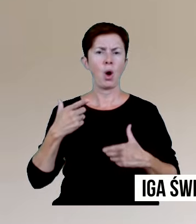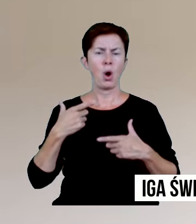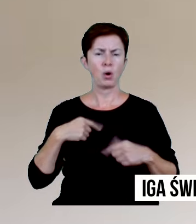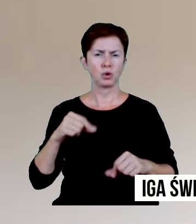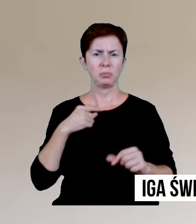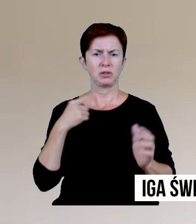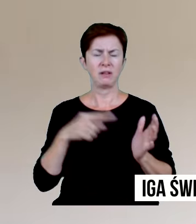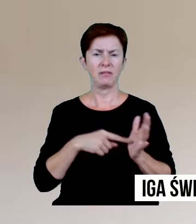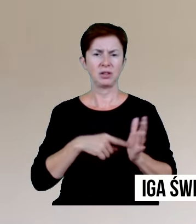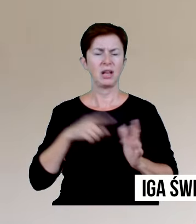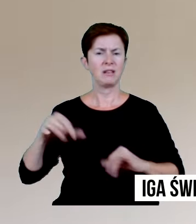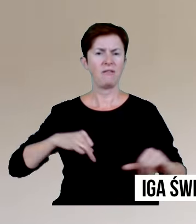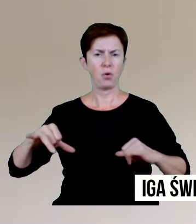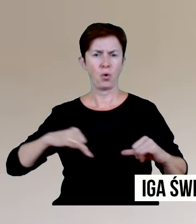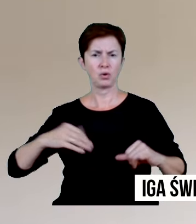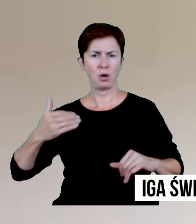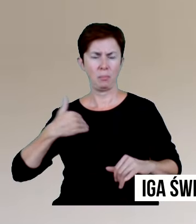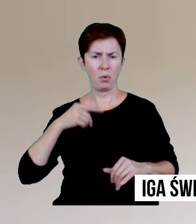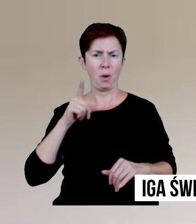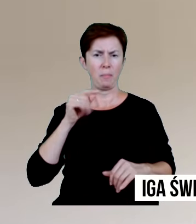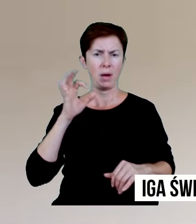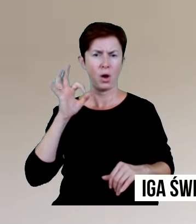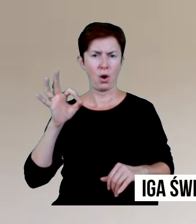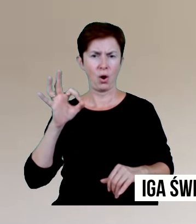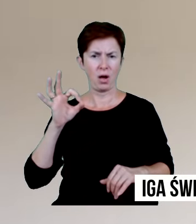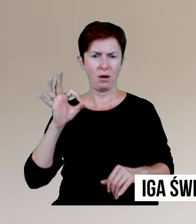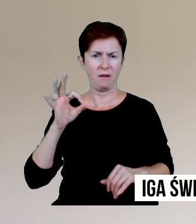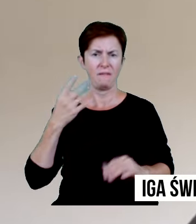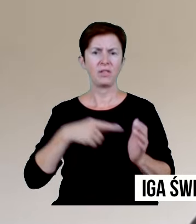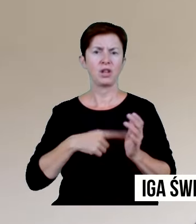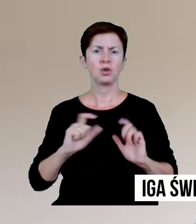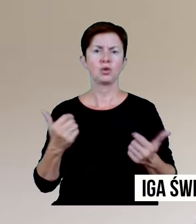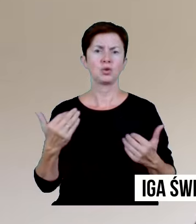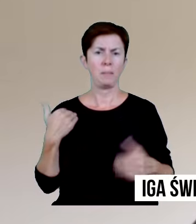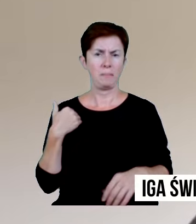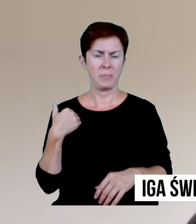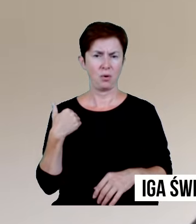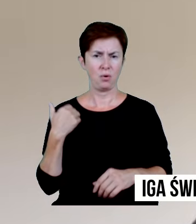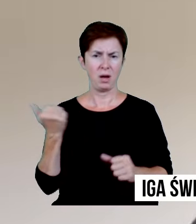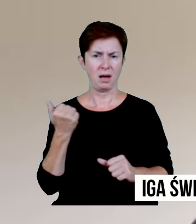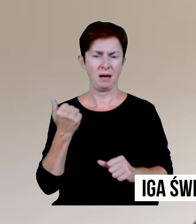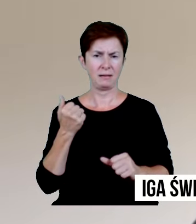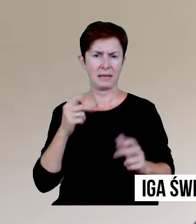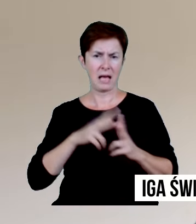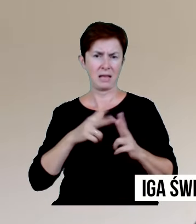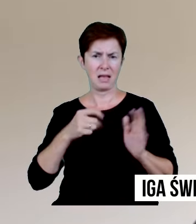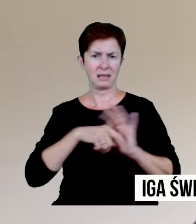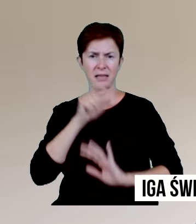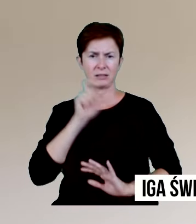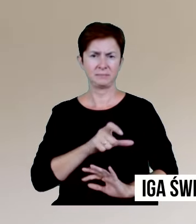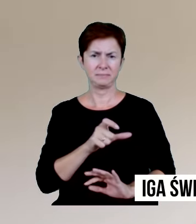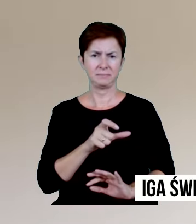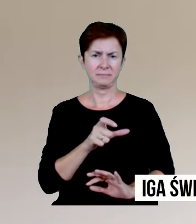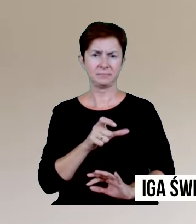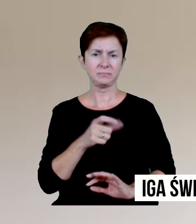władzy była również PO, co się wtedy działo, jakie było po prostu naciski, jakie nagonki. To jest jakby, i wtedy